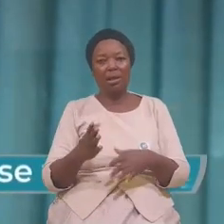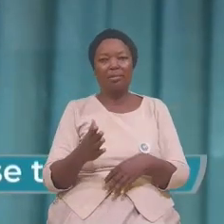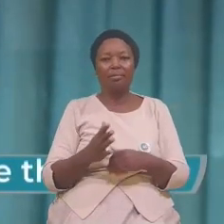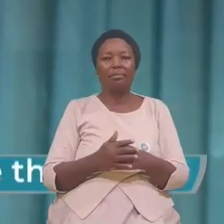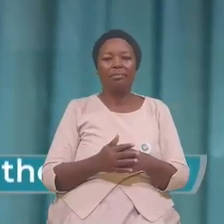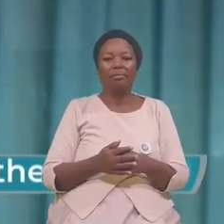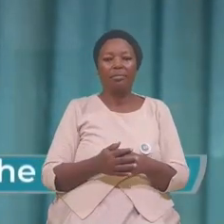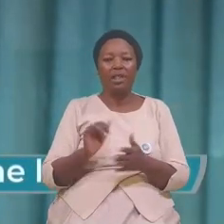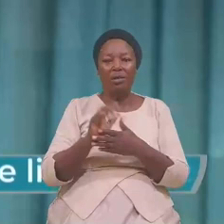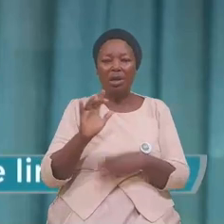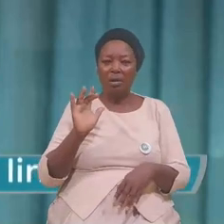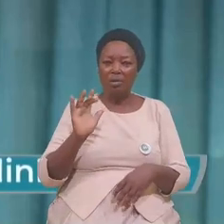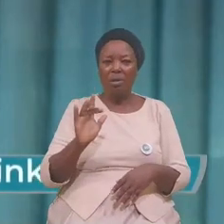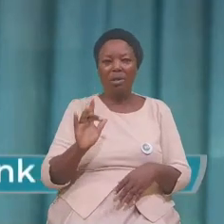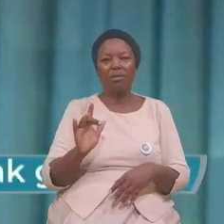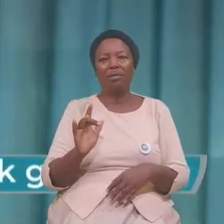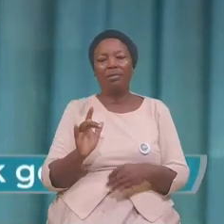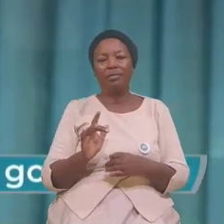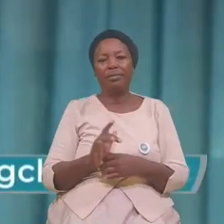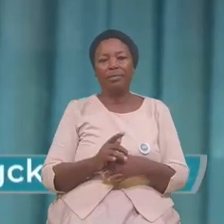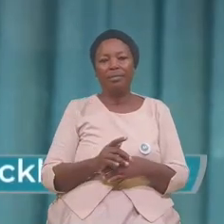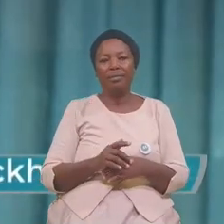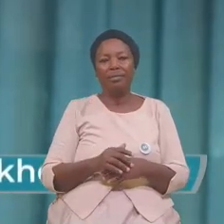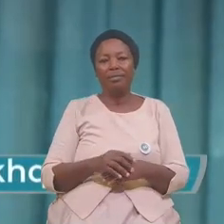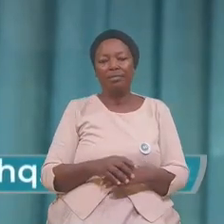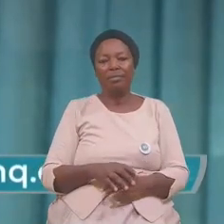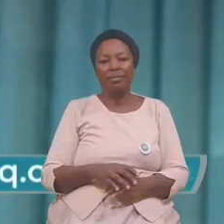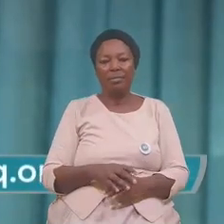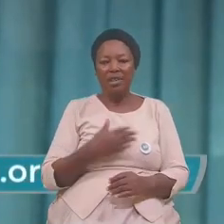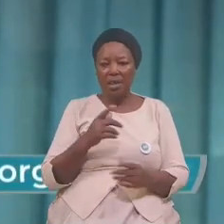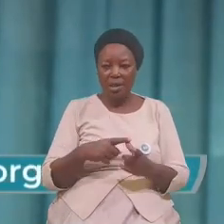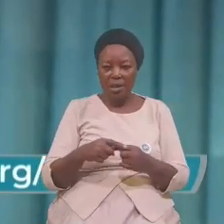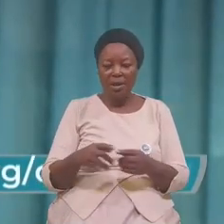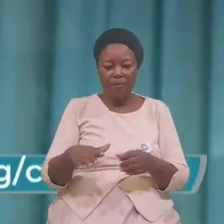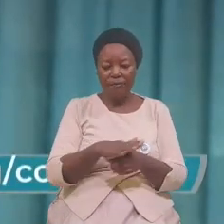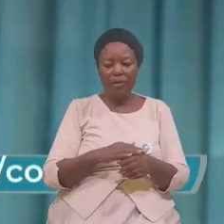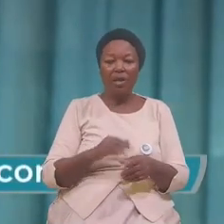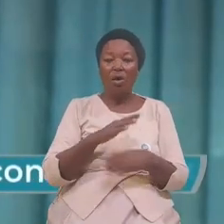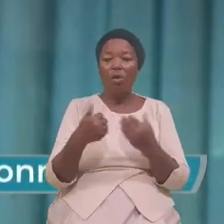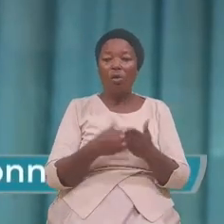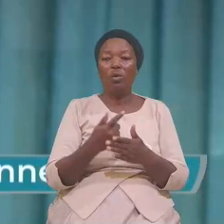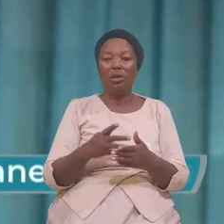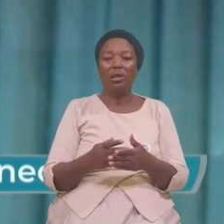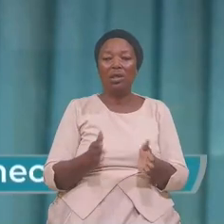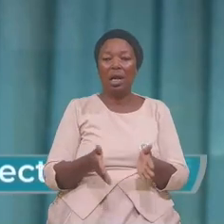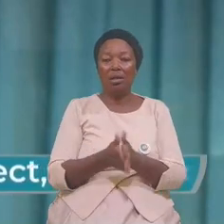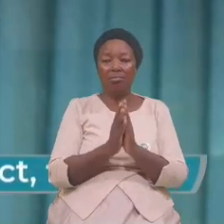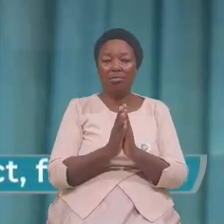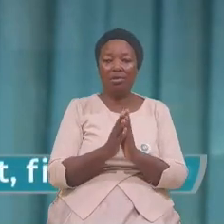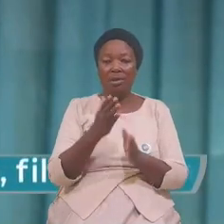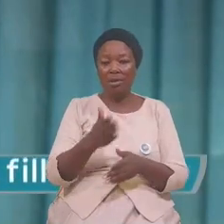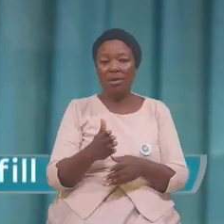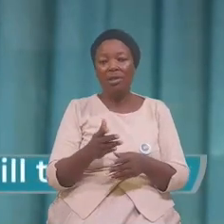que vous pouvez cliquer, vous connecter et remplir les détails nécessaires pour nous